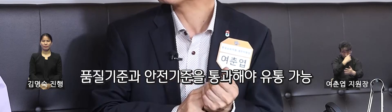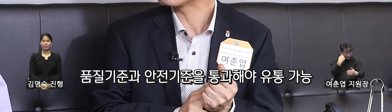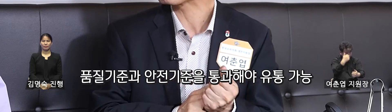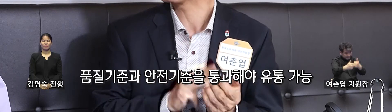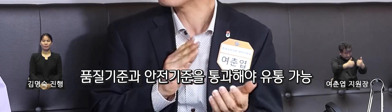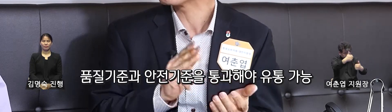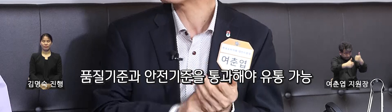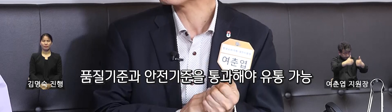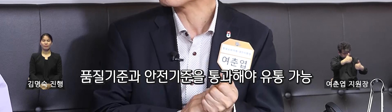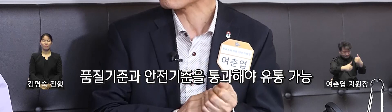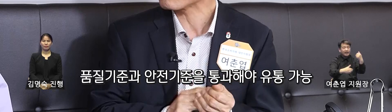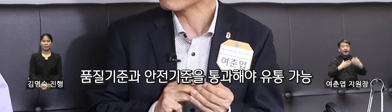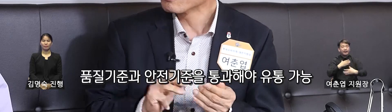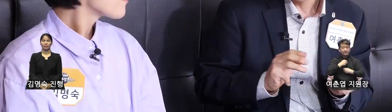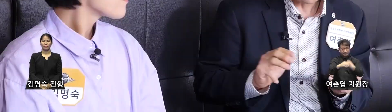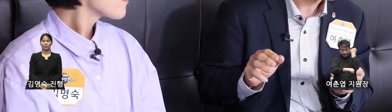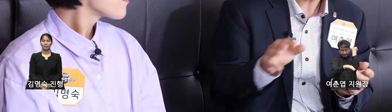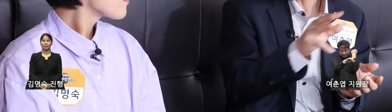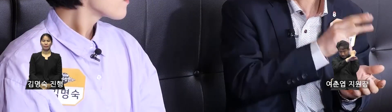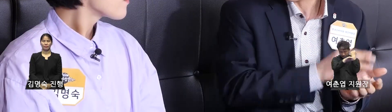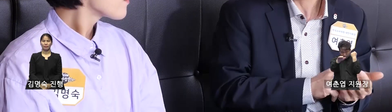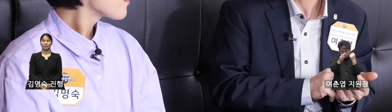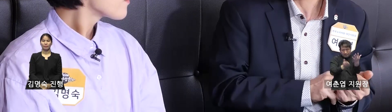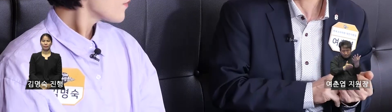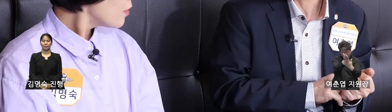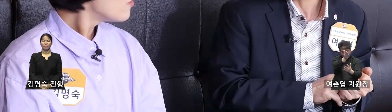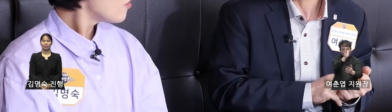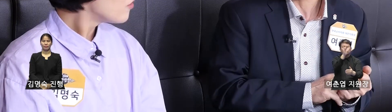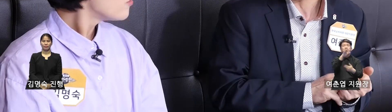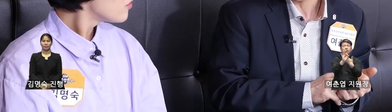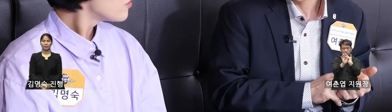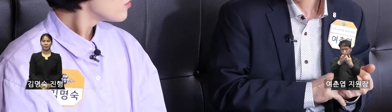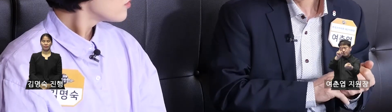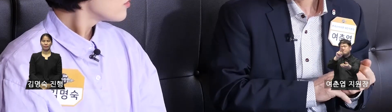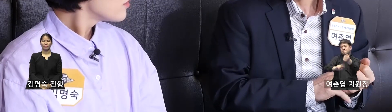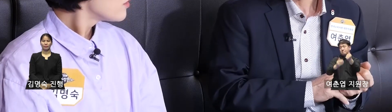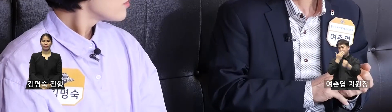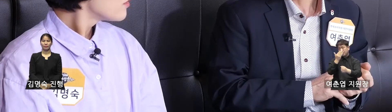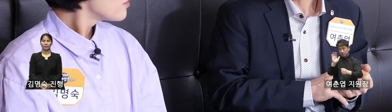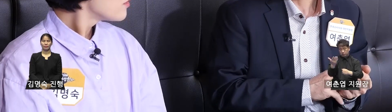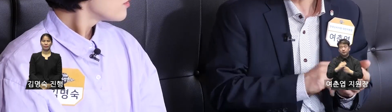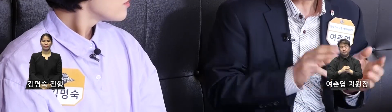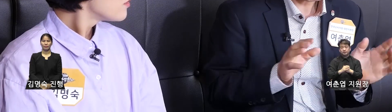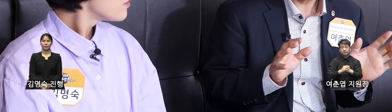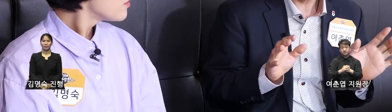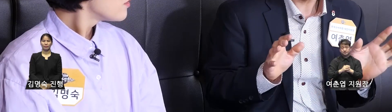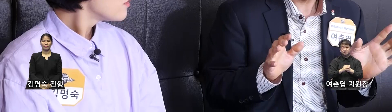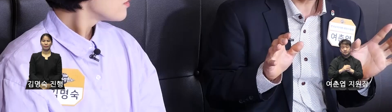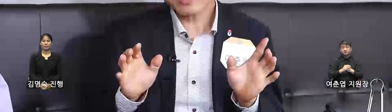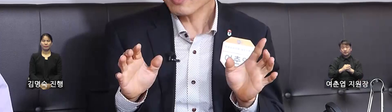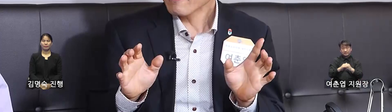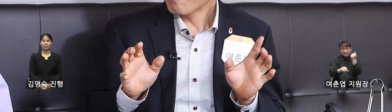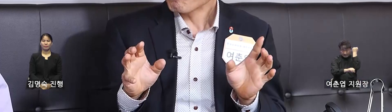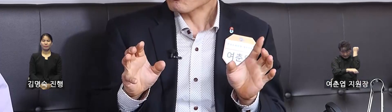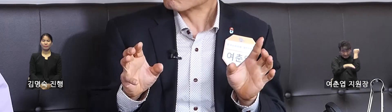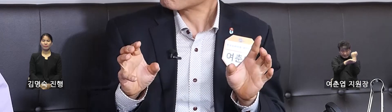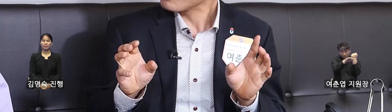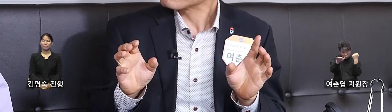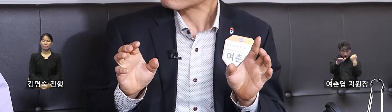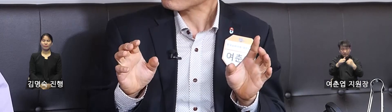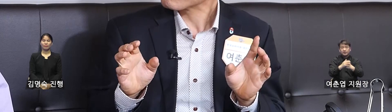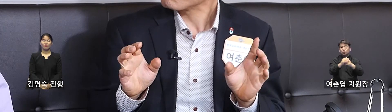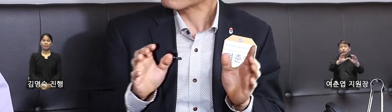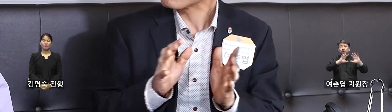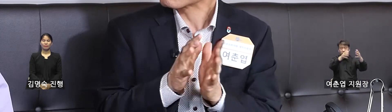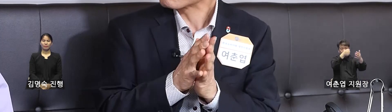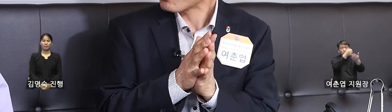안전 기준을 통과해야지 이게 소비자들에게 판매가 될 수 있습니다. 예, 그런데 이제 이런 기준들이 그